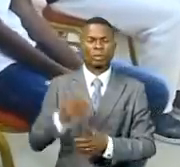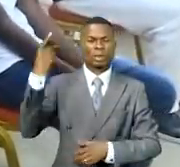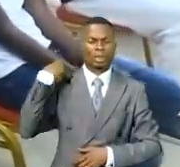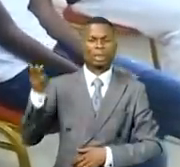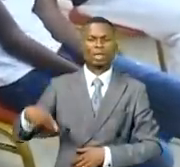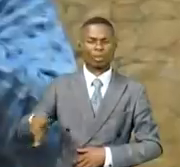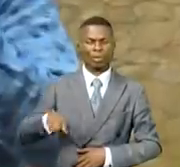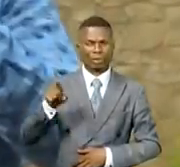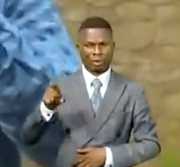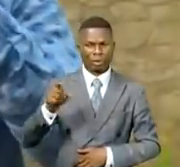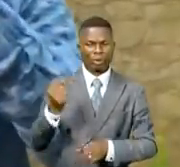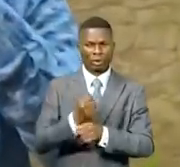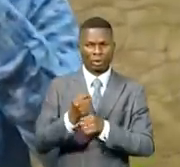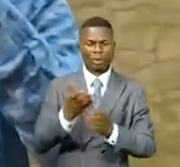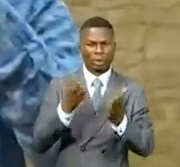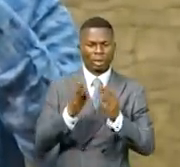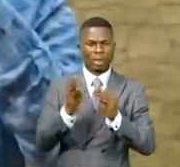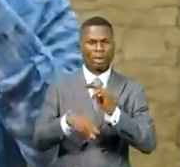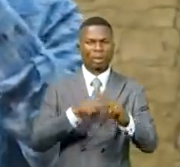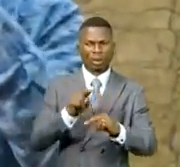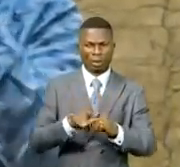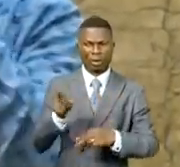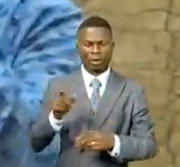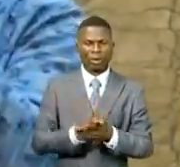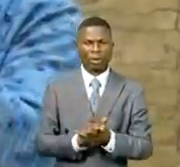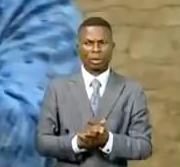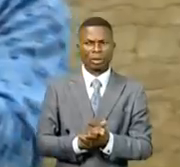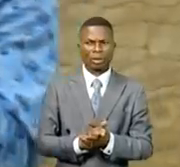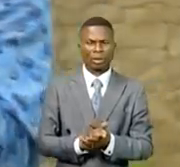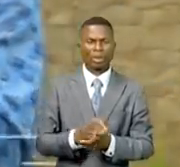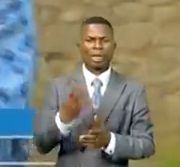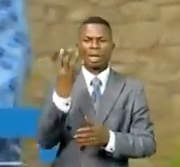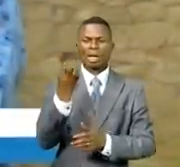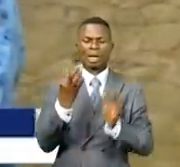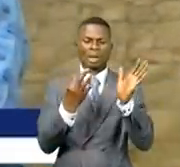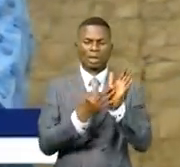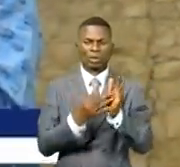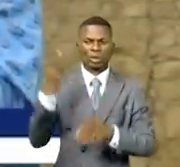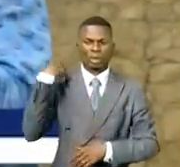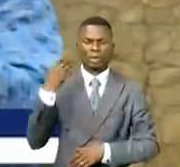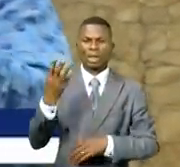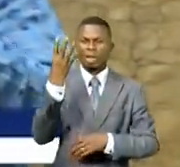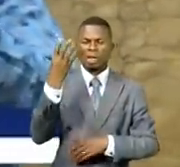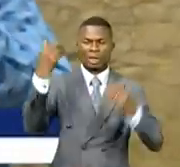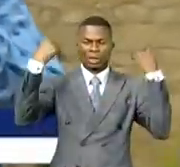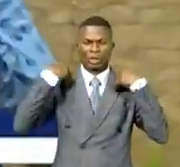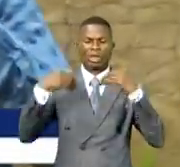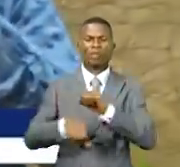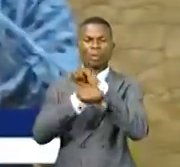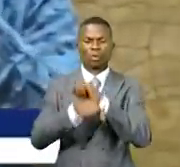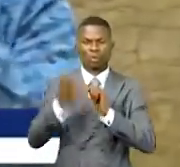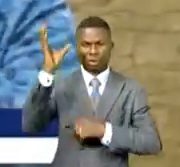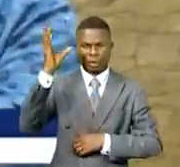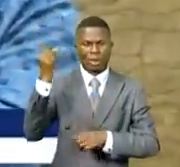Vous savez comment nous fonctionnons à l'Assemblée provinciale, composée de 48 députés, dont 4 chefs coutumiers cooptés. Le travail